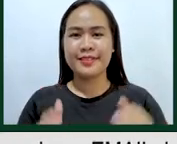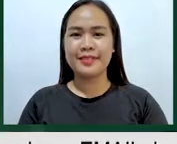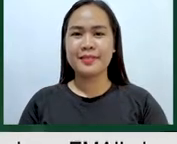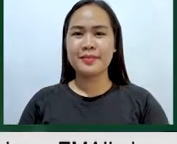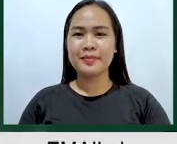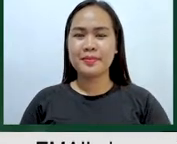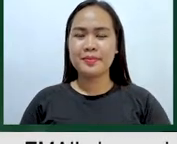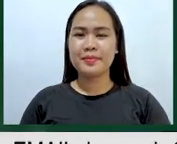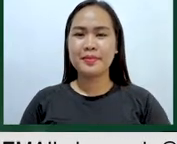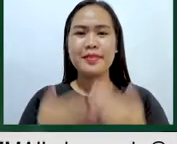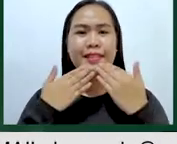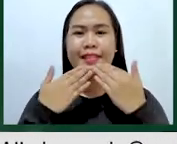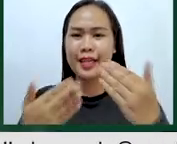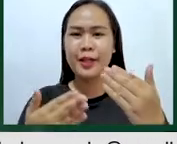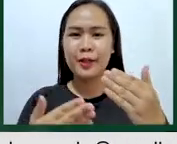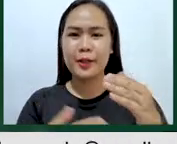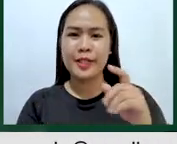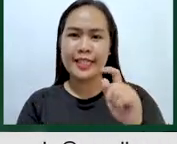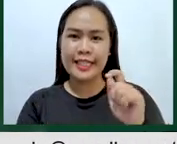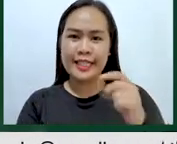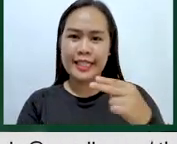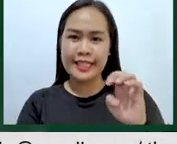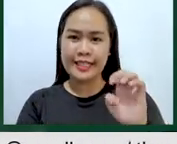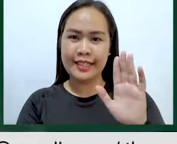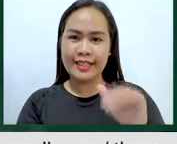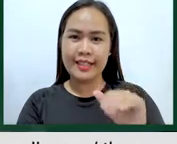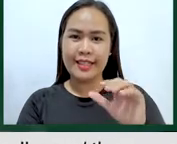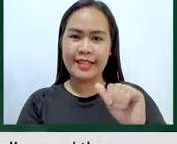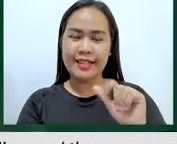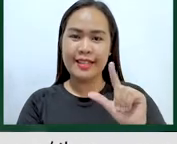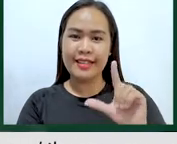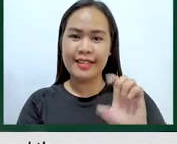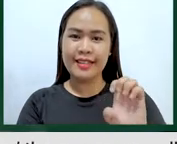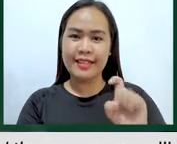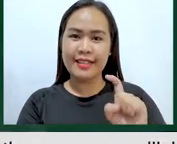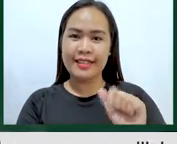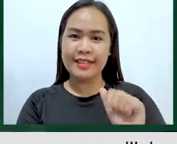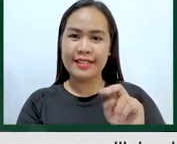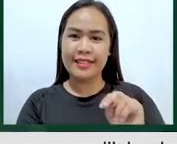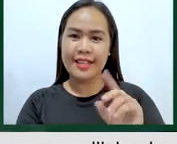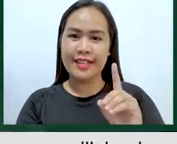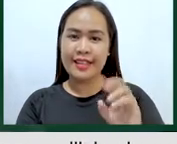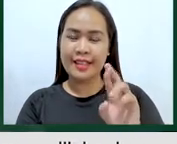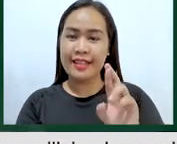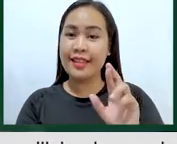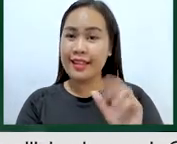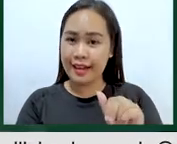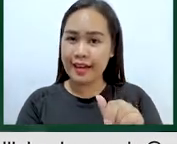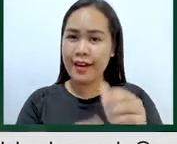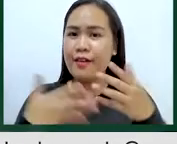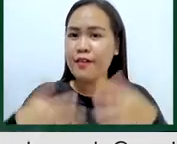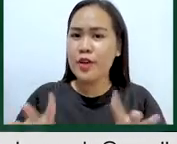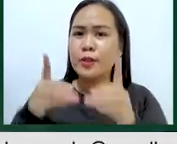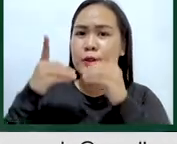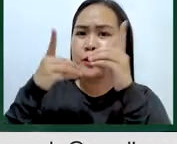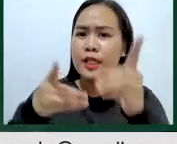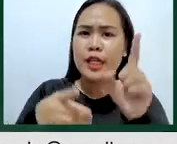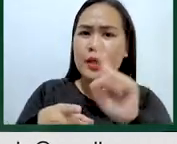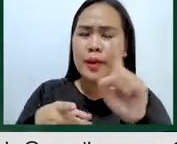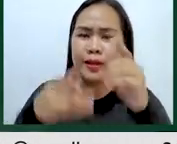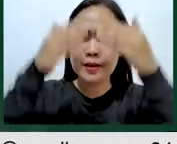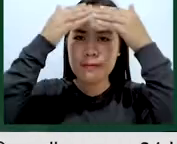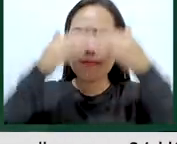ang ating barangay para makapag-donate or i-share ang kanilang blessings. And ang ating mga kabarangay din po sa